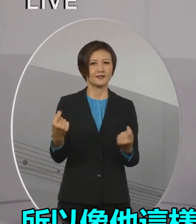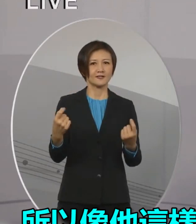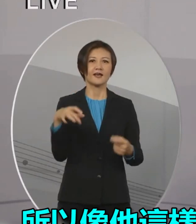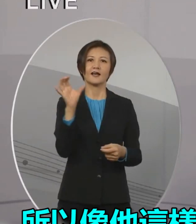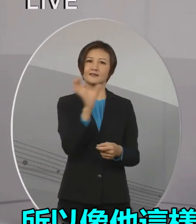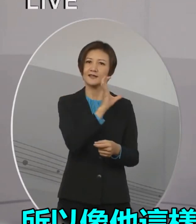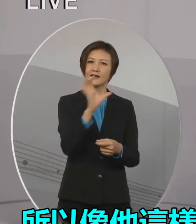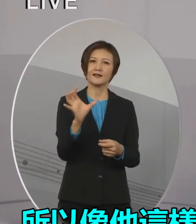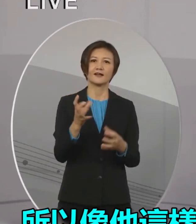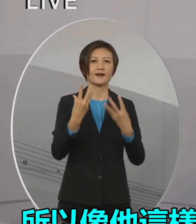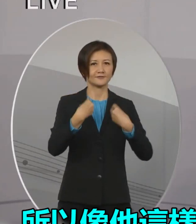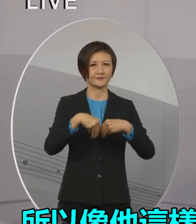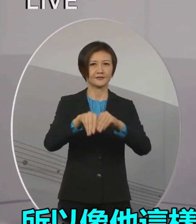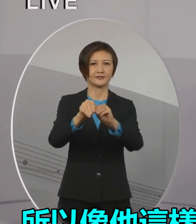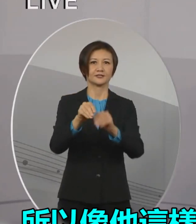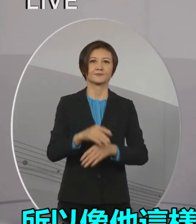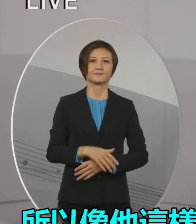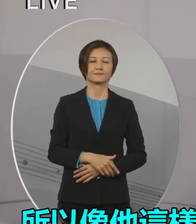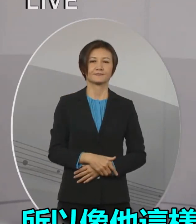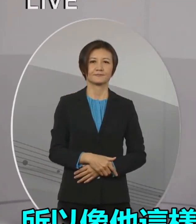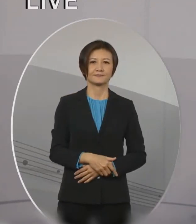首歌送给大家吧。